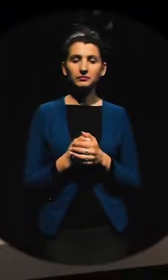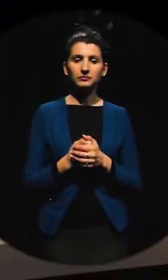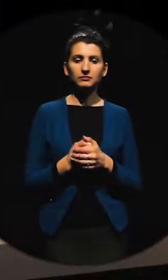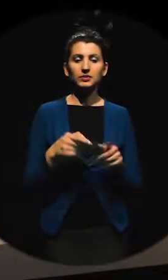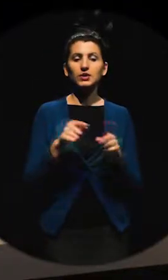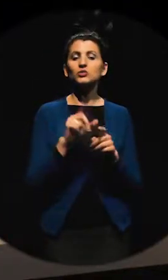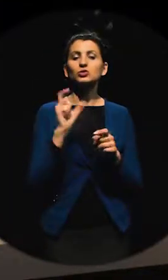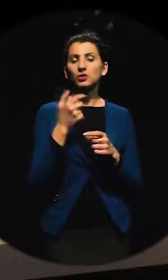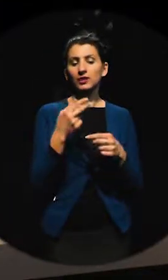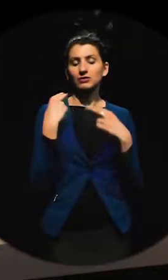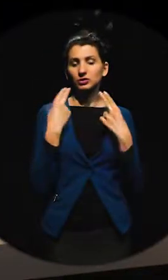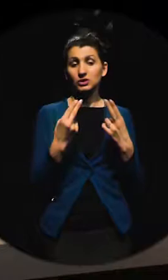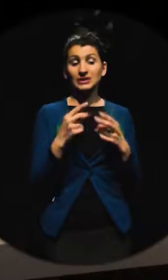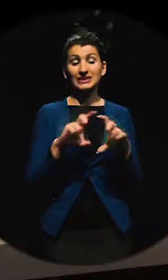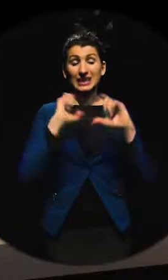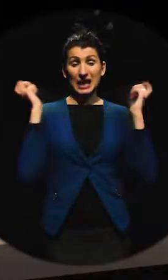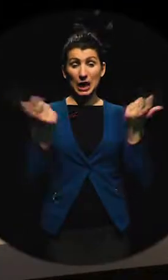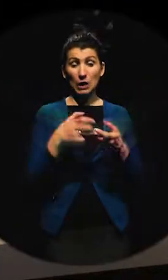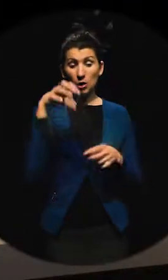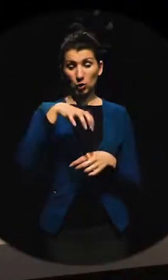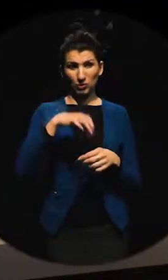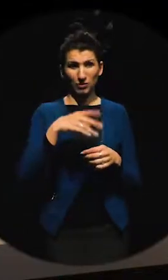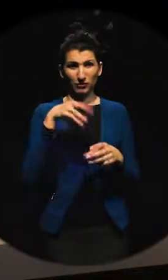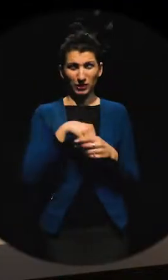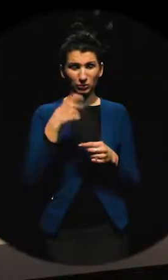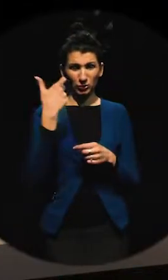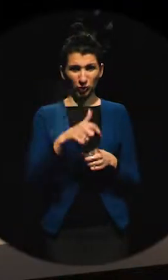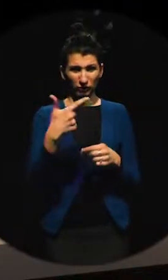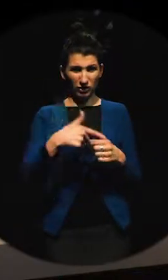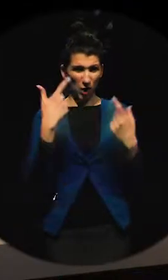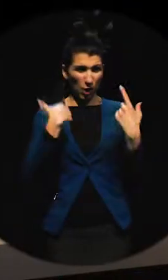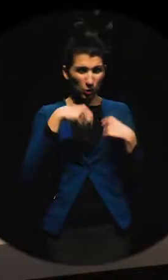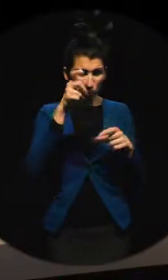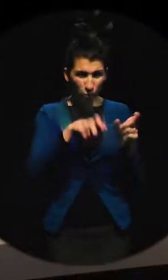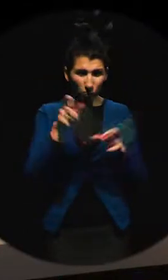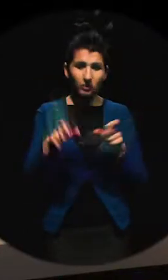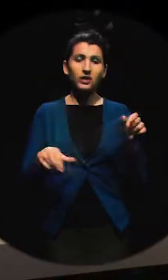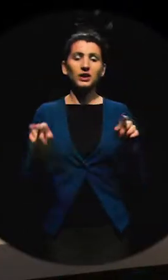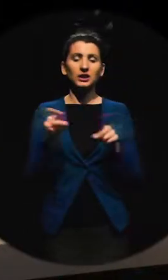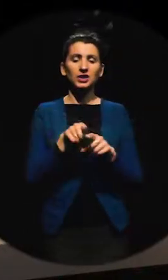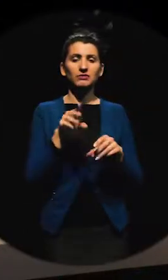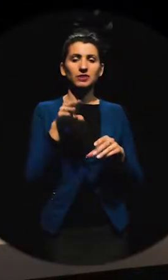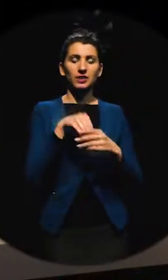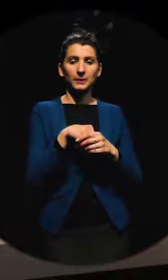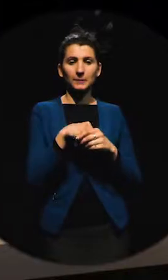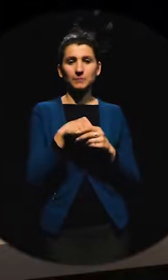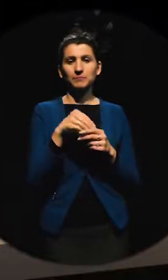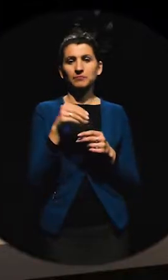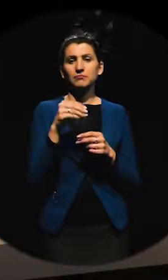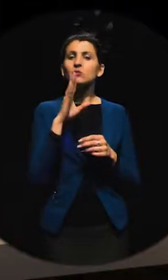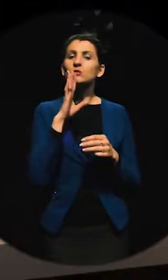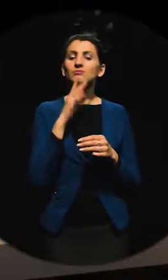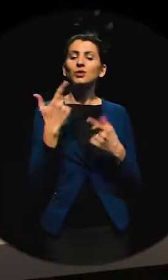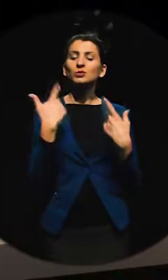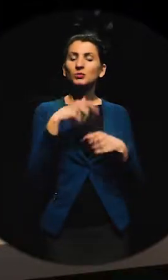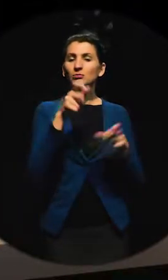to, że cała ta grupa, ogromna grupa, ponad 100 osób, kilkudziesięciu osób, żyła w tej